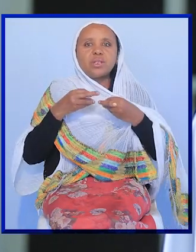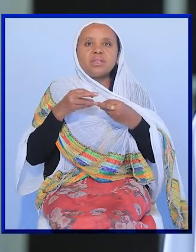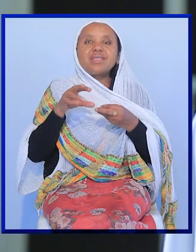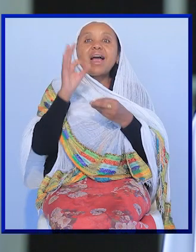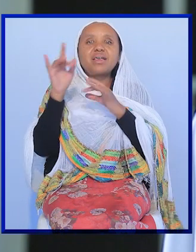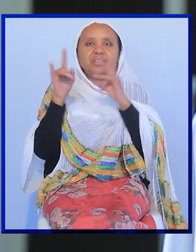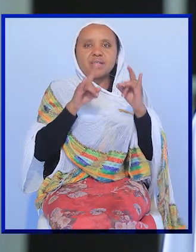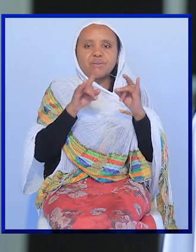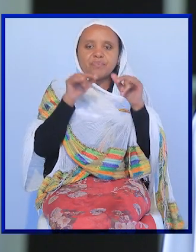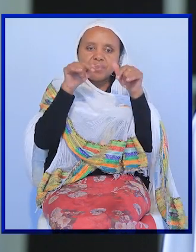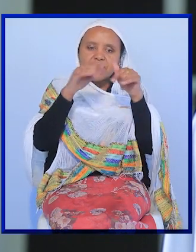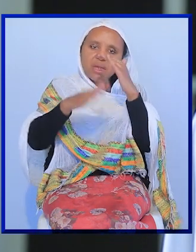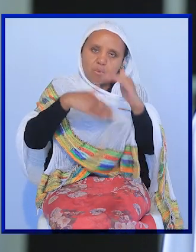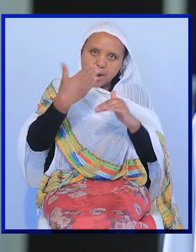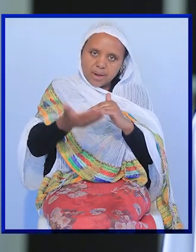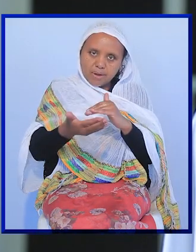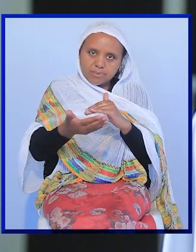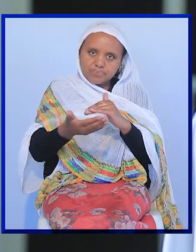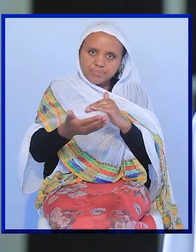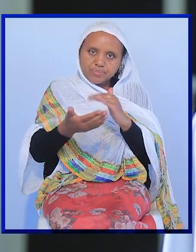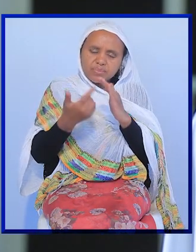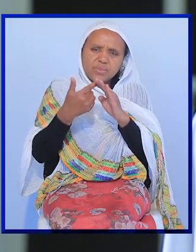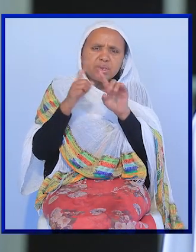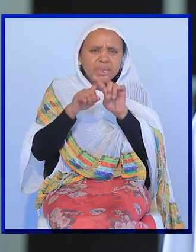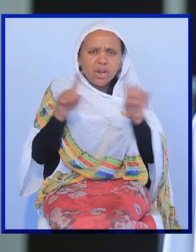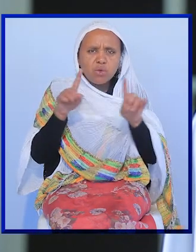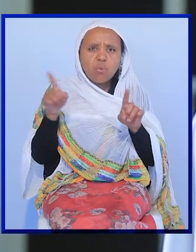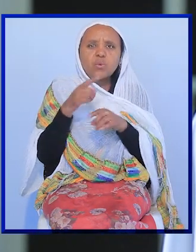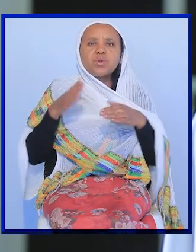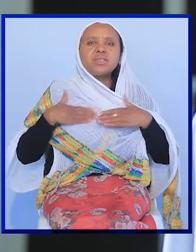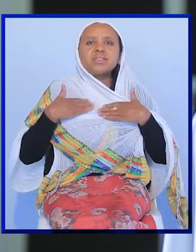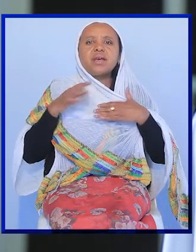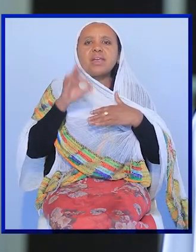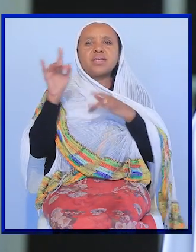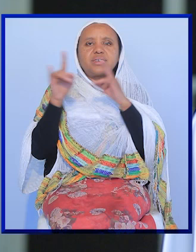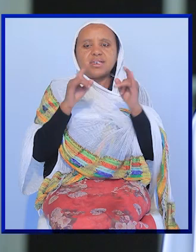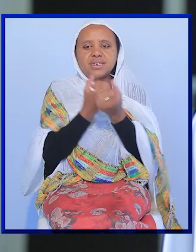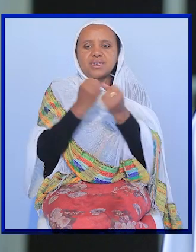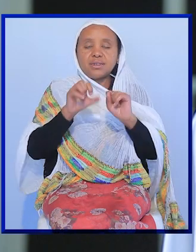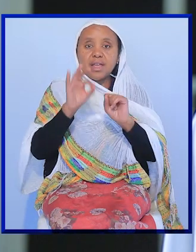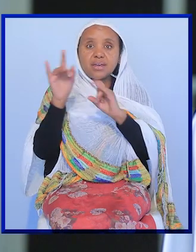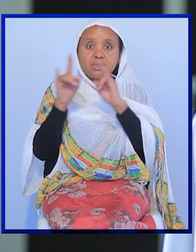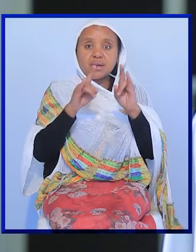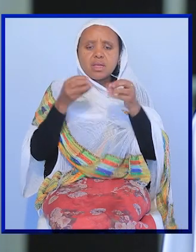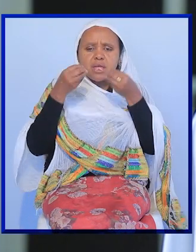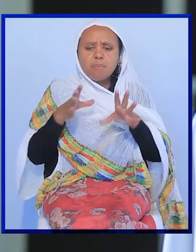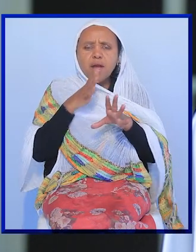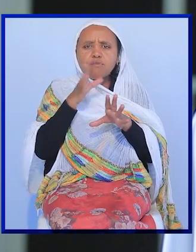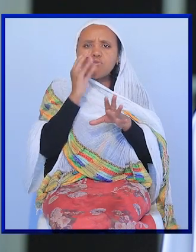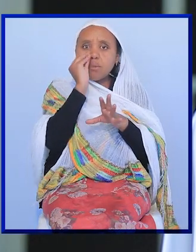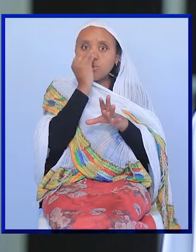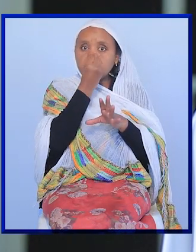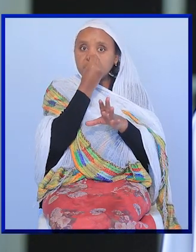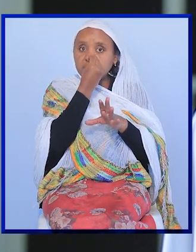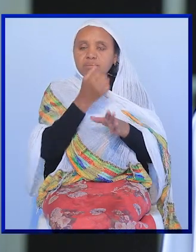ዘንድ ከዚያም በኋላ ከዚያም በላይ የሆነውን ደስታ ያገኝ ዘንድ ድህነትን ያገኝ ዘንድ የማይረግፉት አበቦች